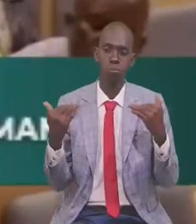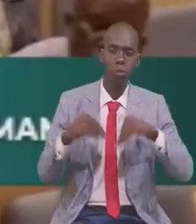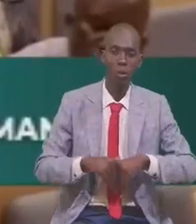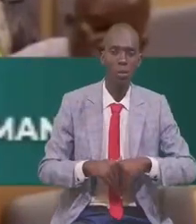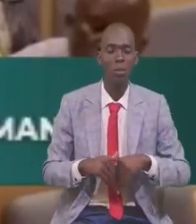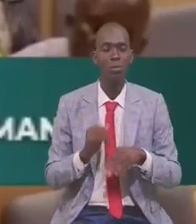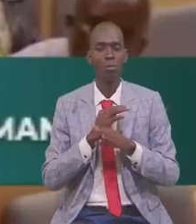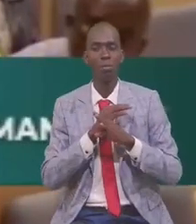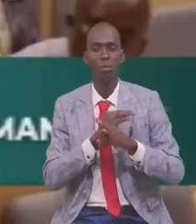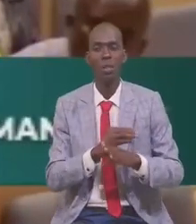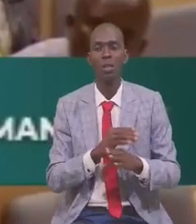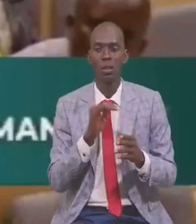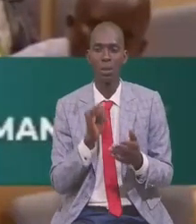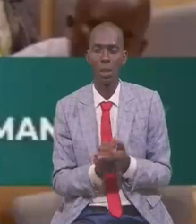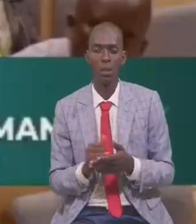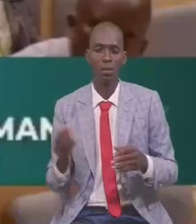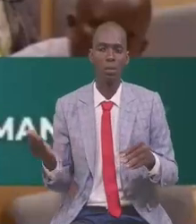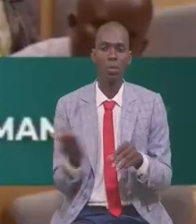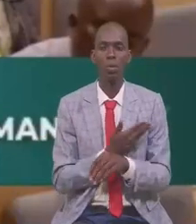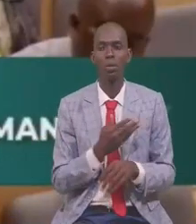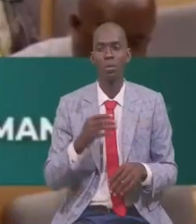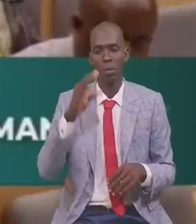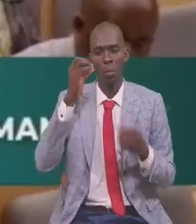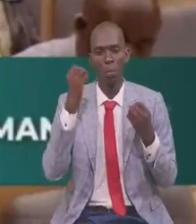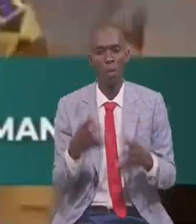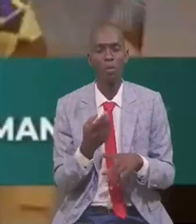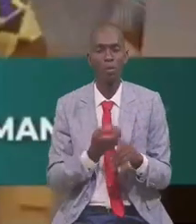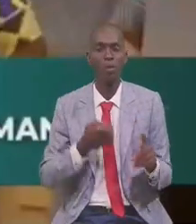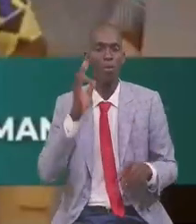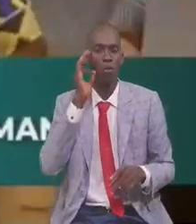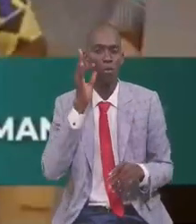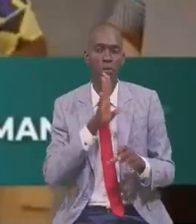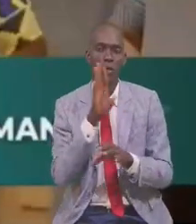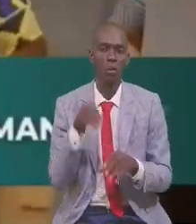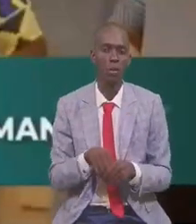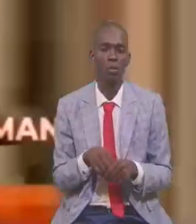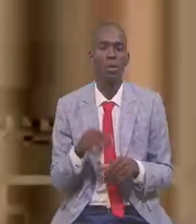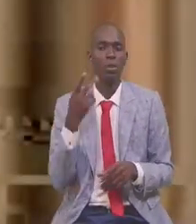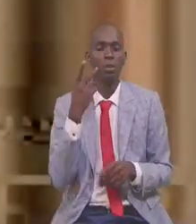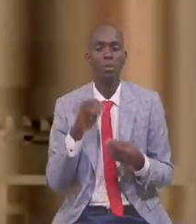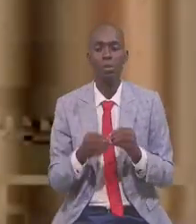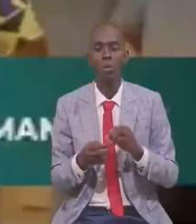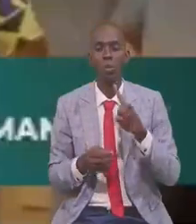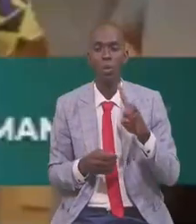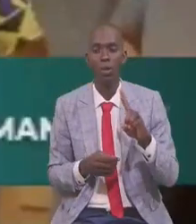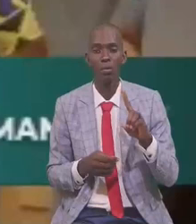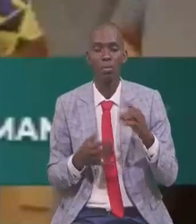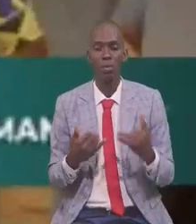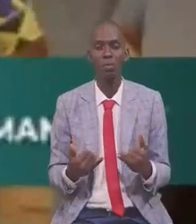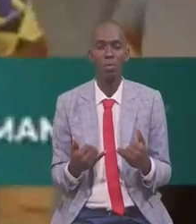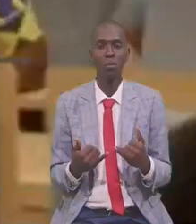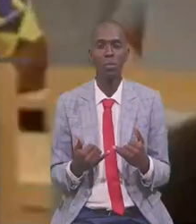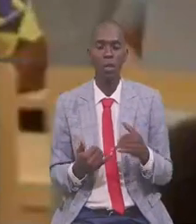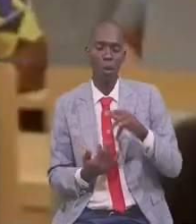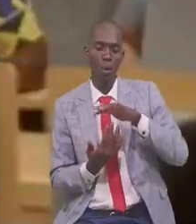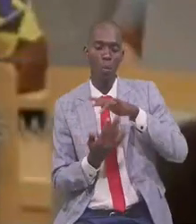séparent plusieurs d'un engagement fructueux. Premier élément maintenant, brûler les